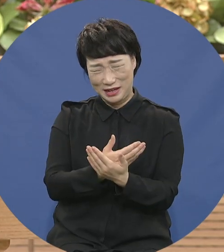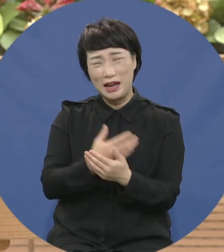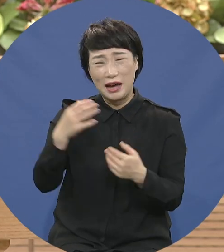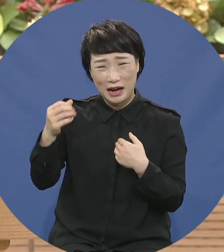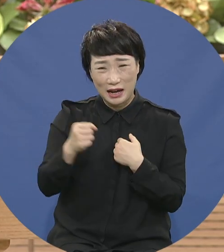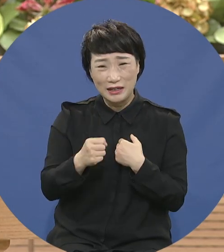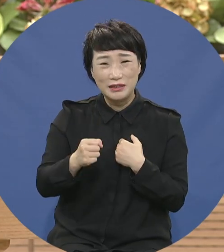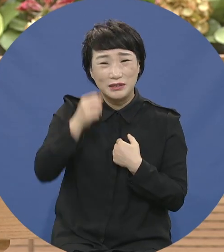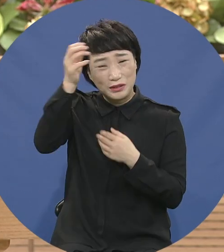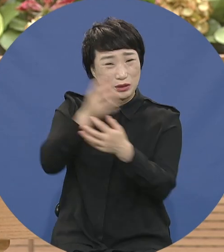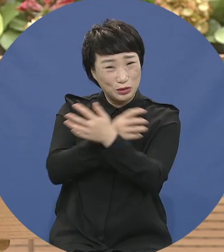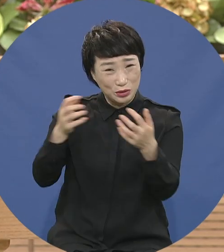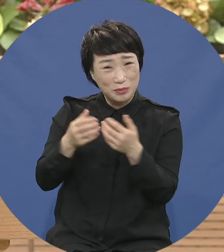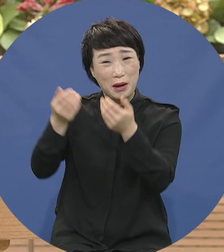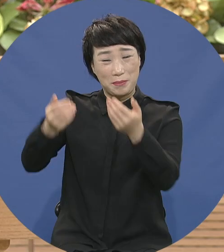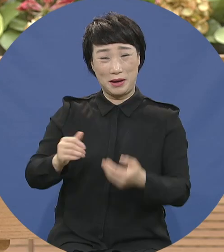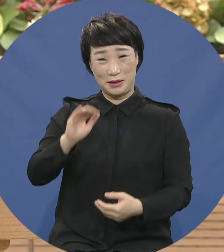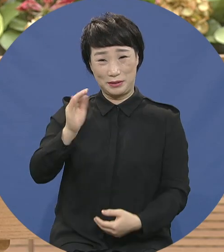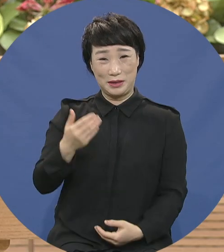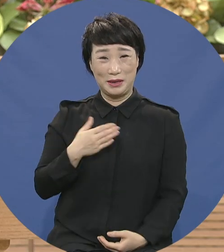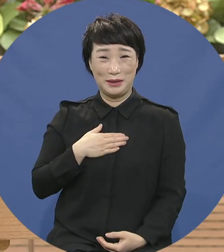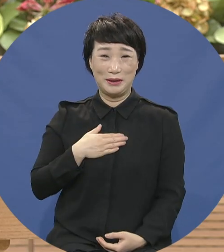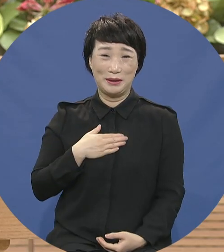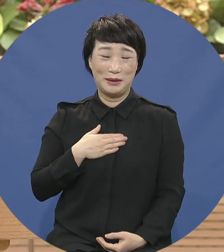얻은 성령 충만이라 이 말이에요.